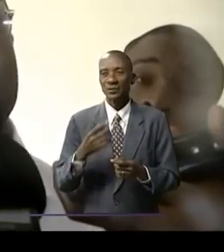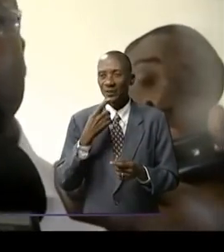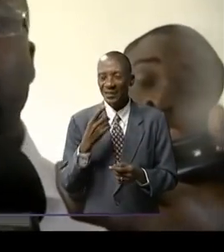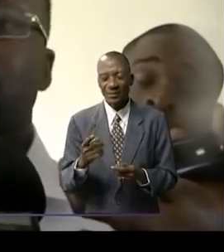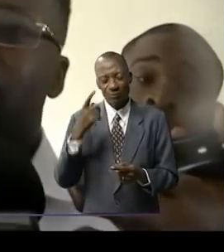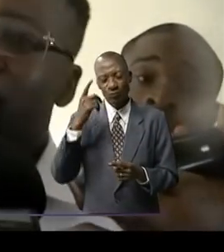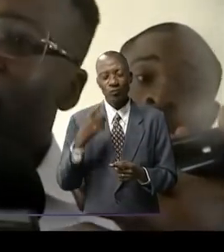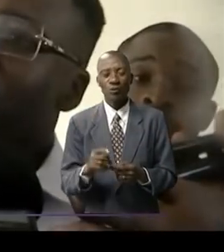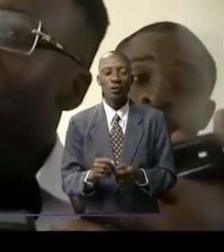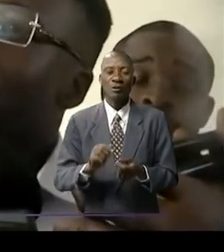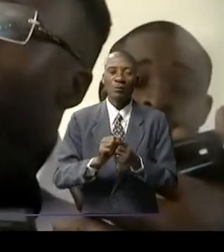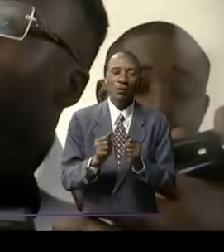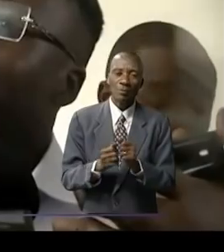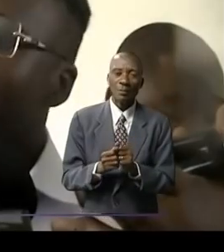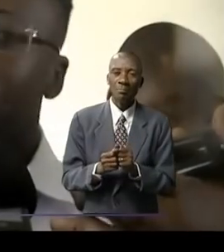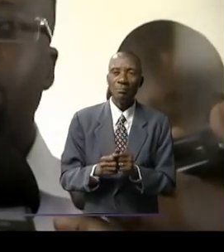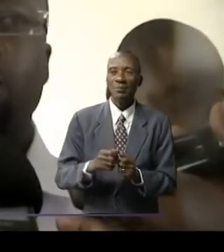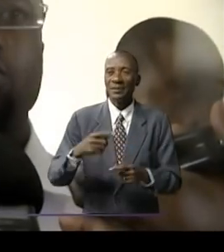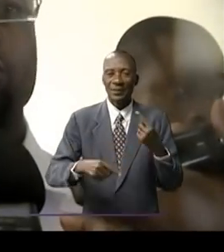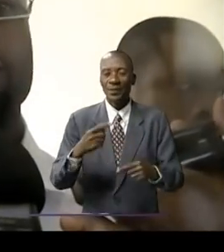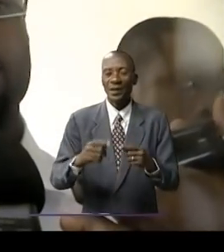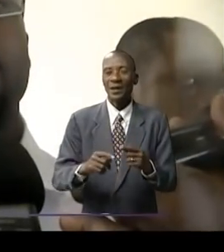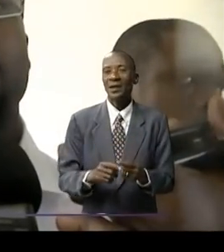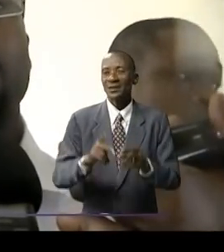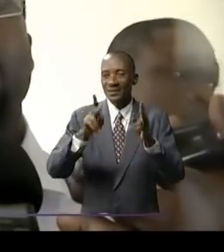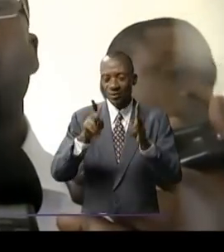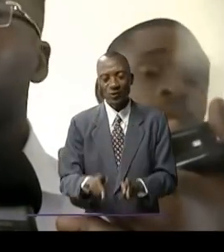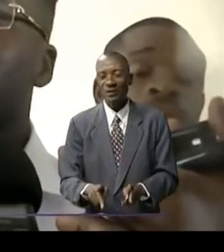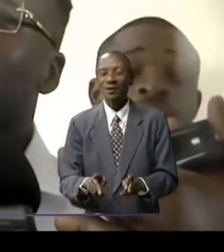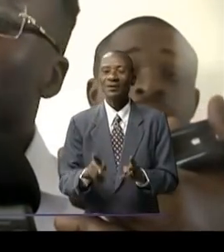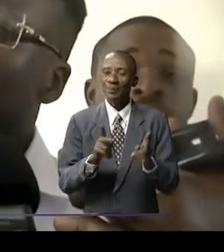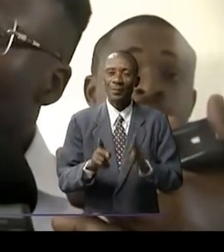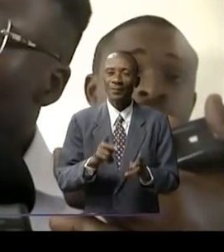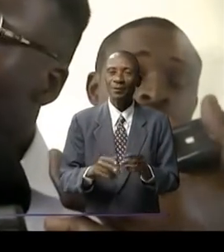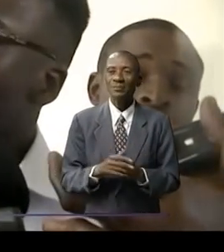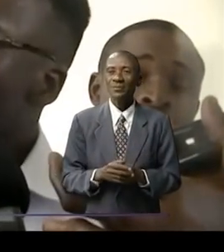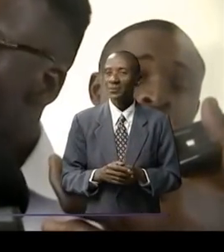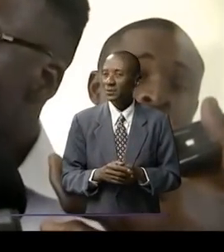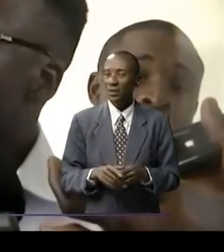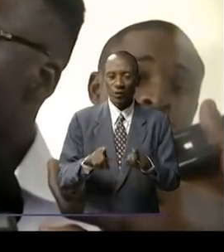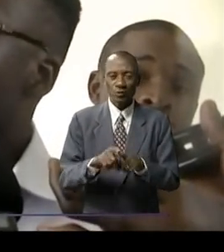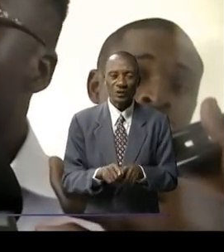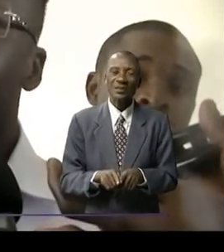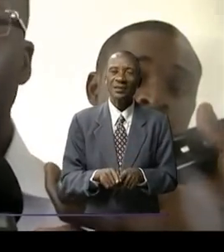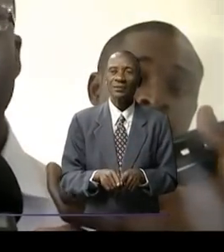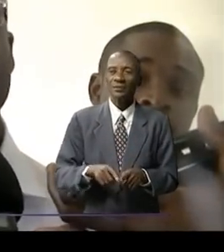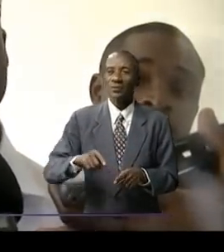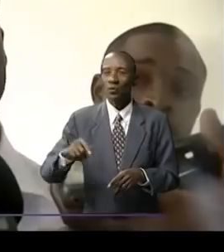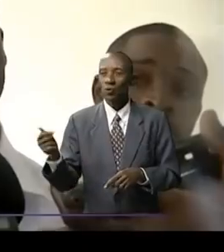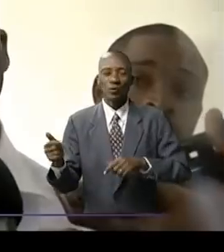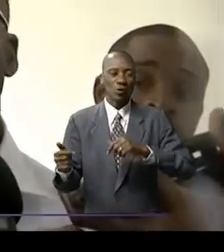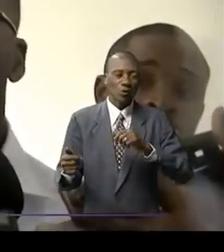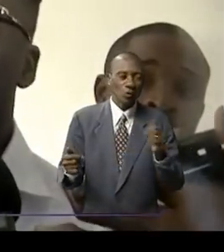citoyens, des assises, des tribunes d'expression populaire, ainsi que toutes les autres formes de